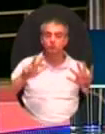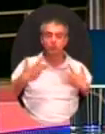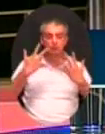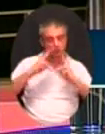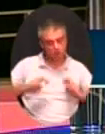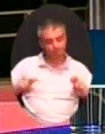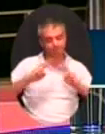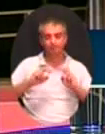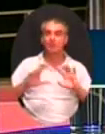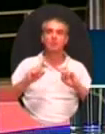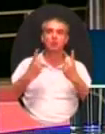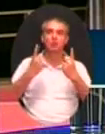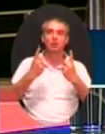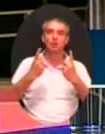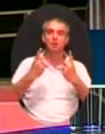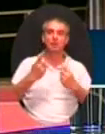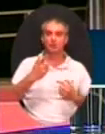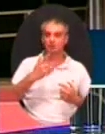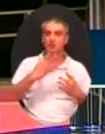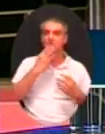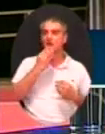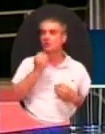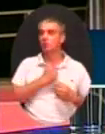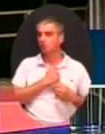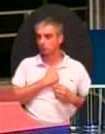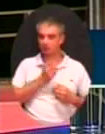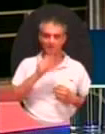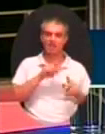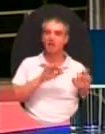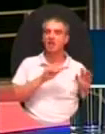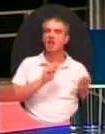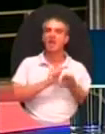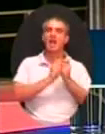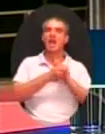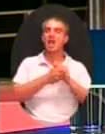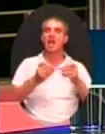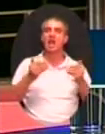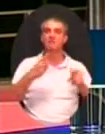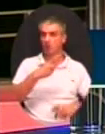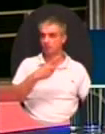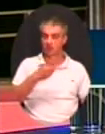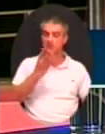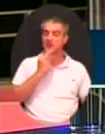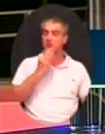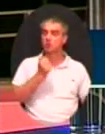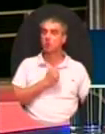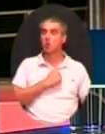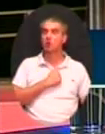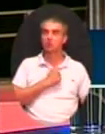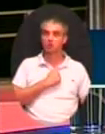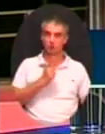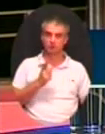שנים מה קורה בין היהדות האורתודוקסיה ובין הרפורמה. תשמעי טוב, בעוד היהדות